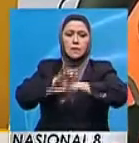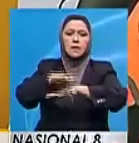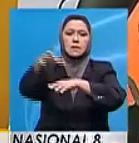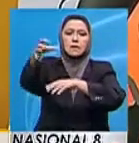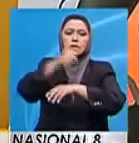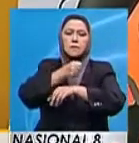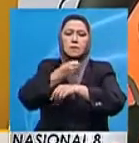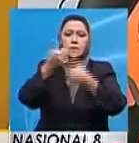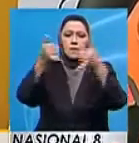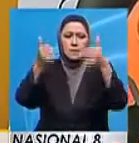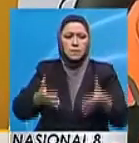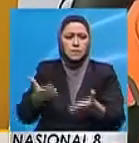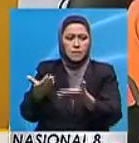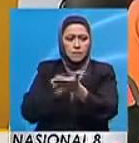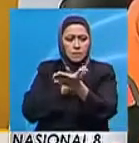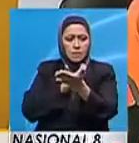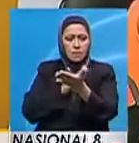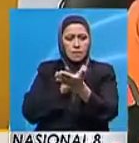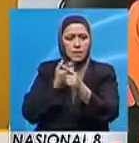iaitu